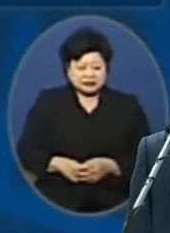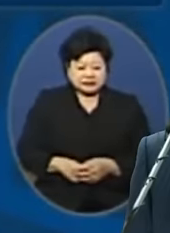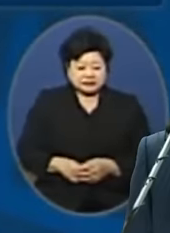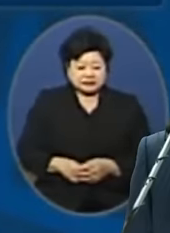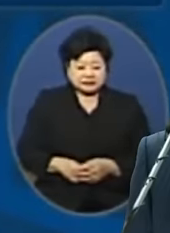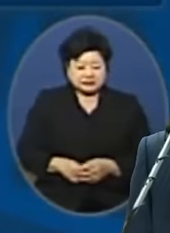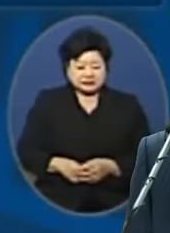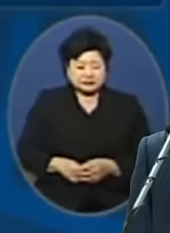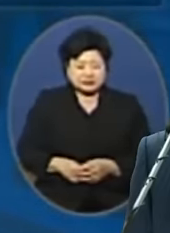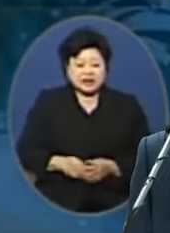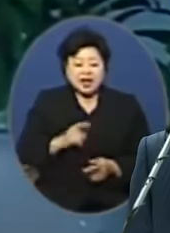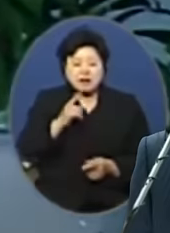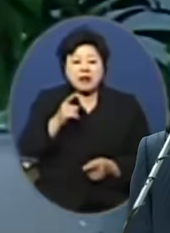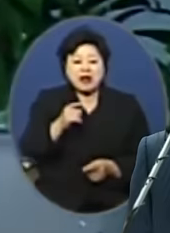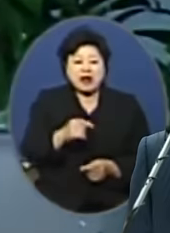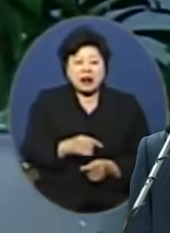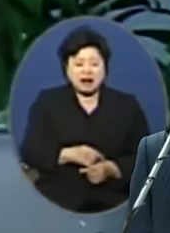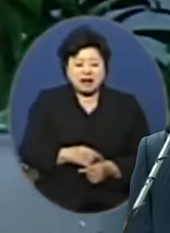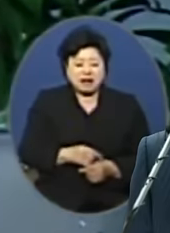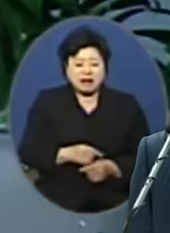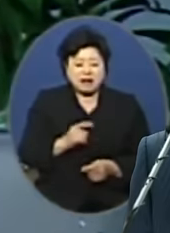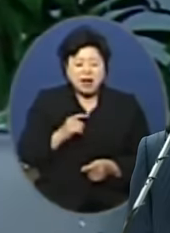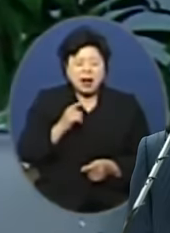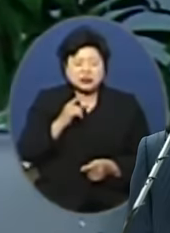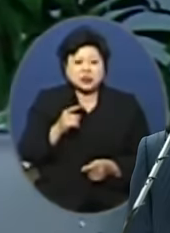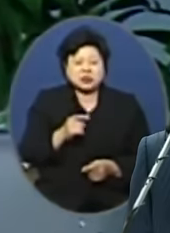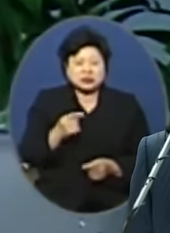너는 네 말대로 해라. 난 내 말대로 한다.